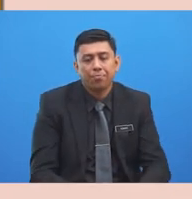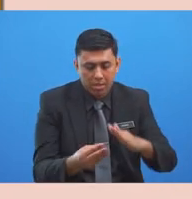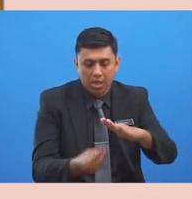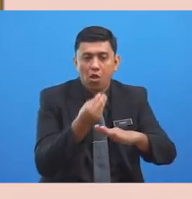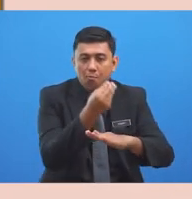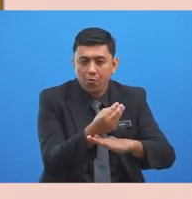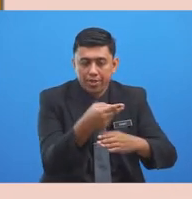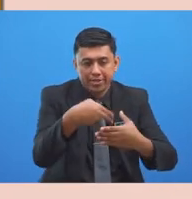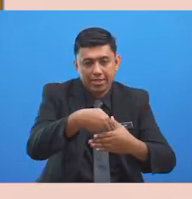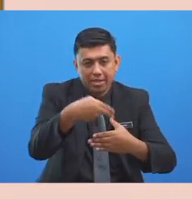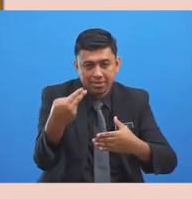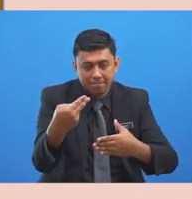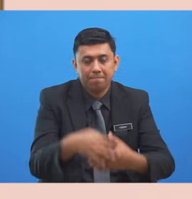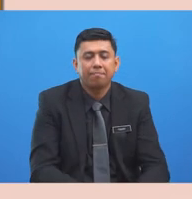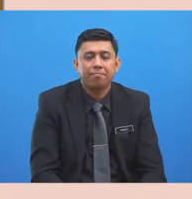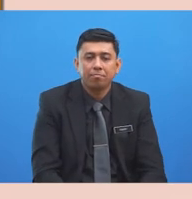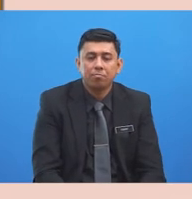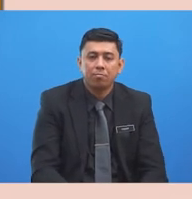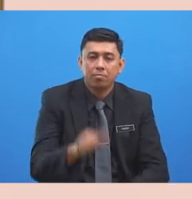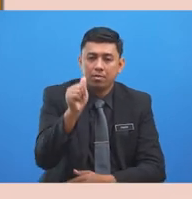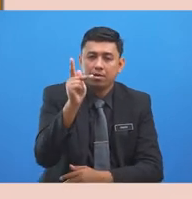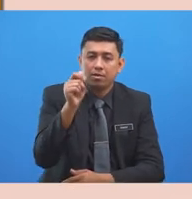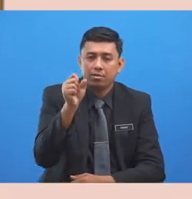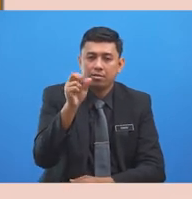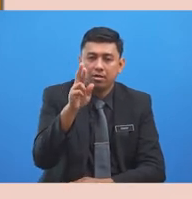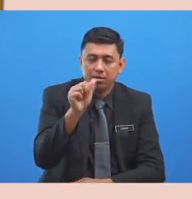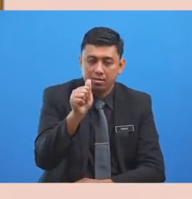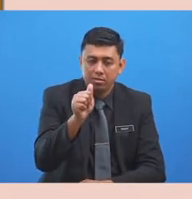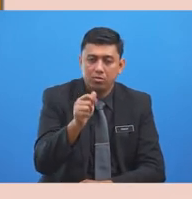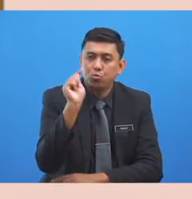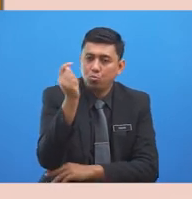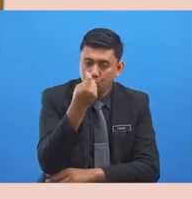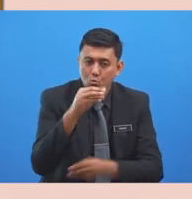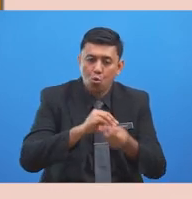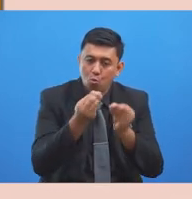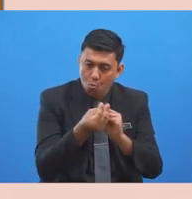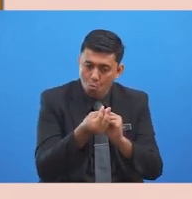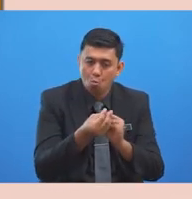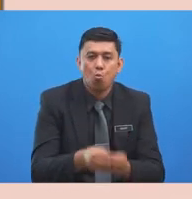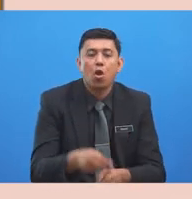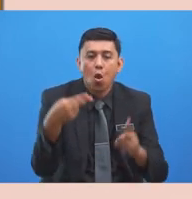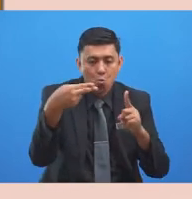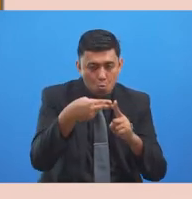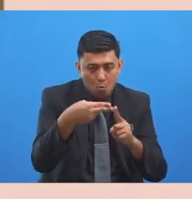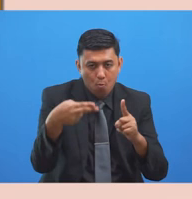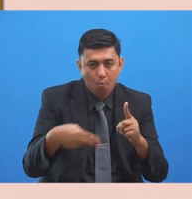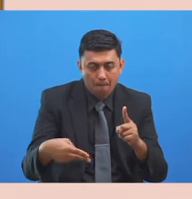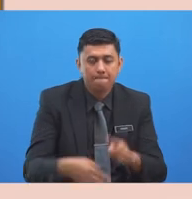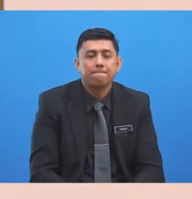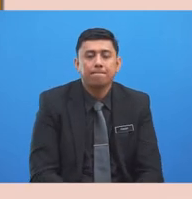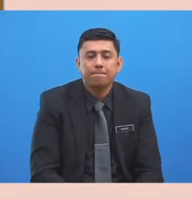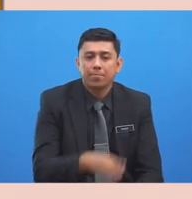yang terhasil ialah aksara tunggal sama ada nombor, huruf